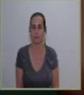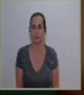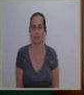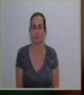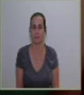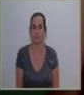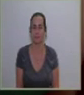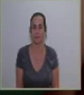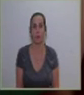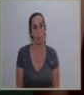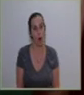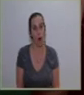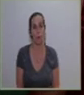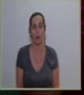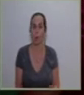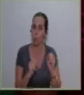וואו, אוקיי.